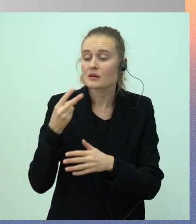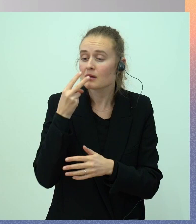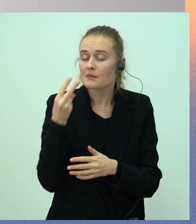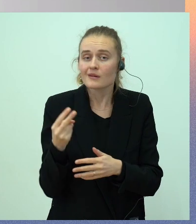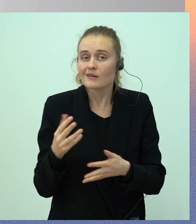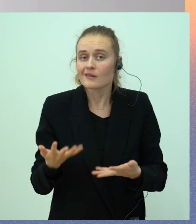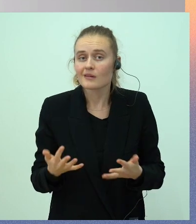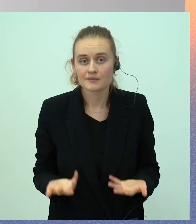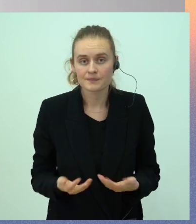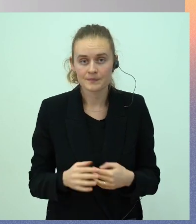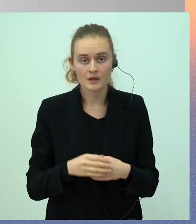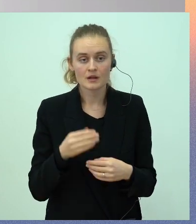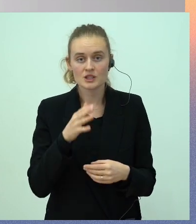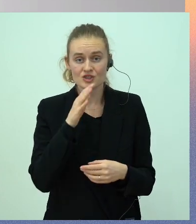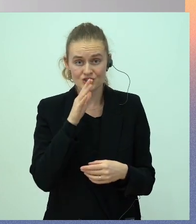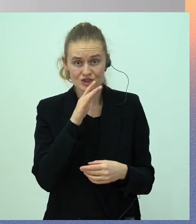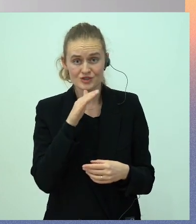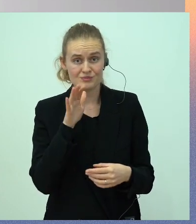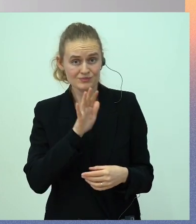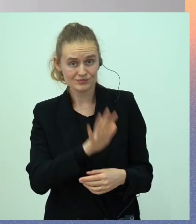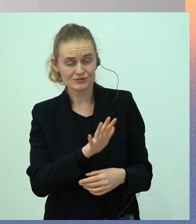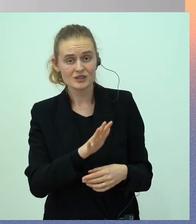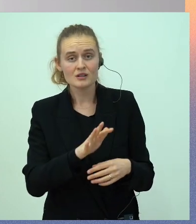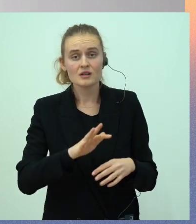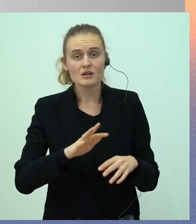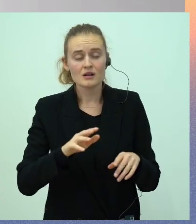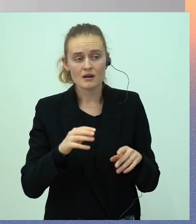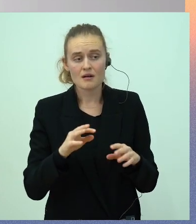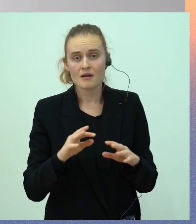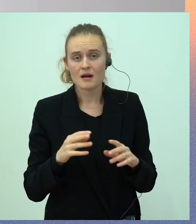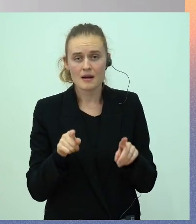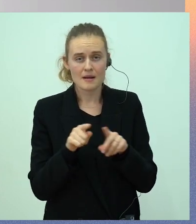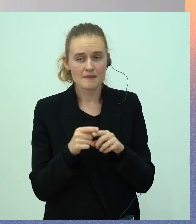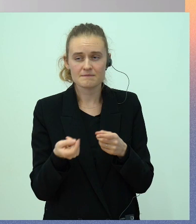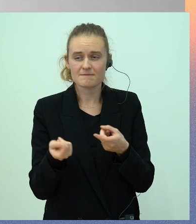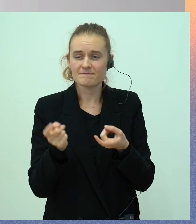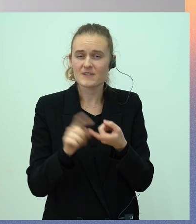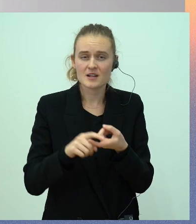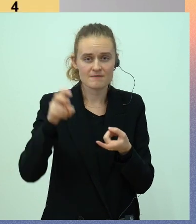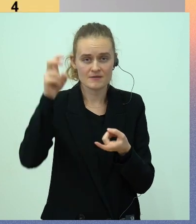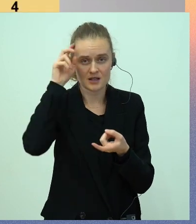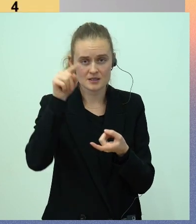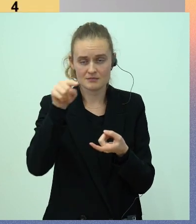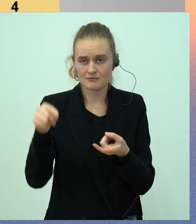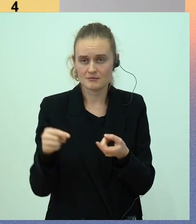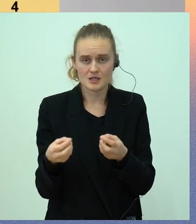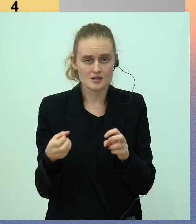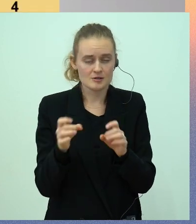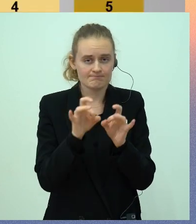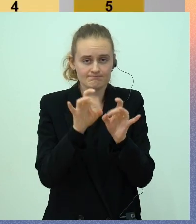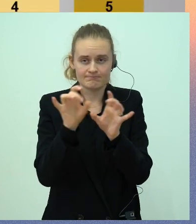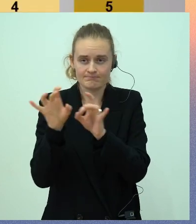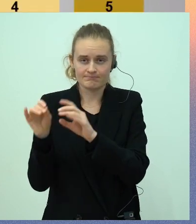su antisemitizmu yra kovojama skirtingų lygmenių įvairiose šalyse. Kaip matote,